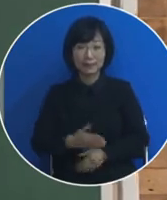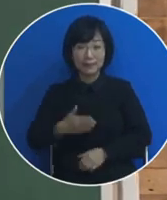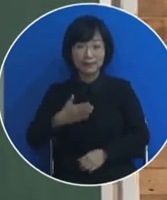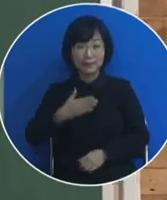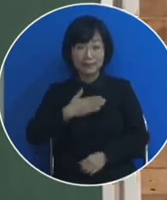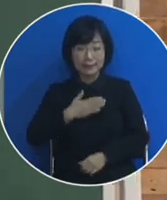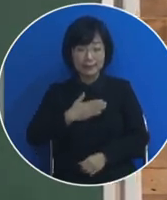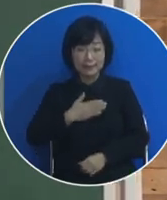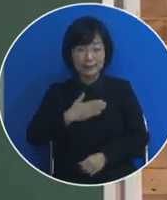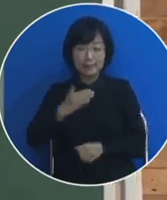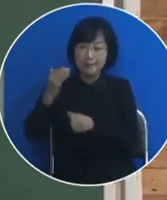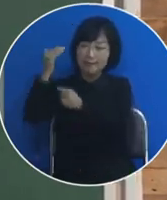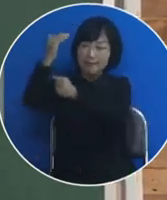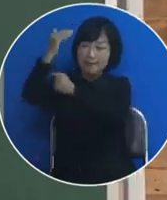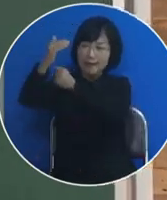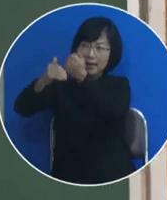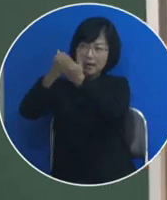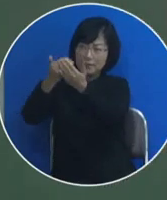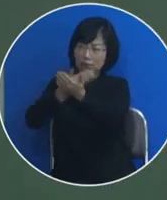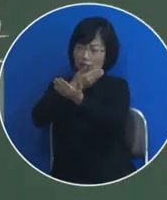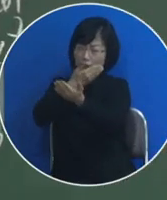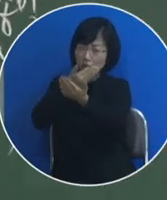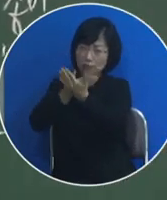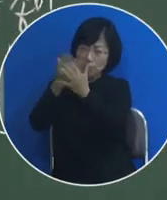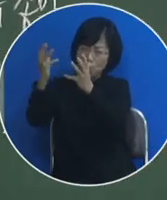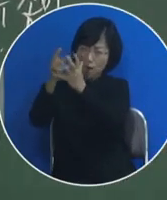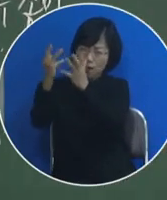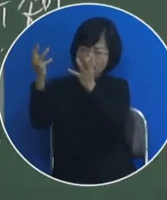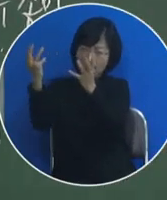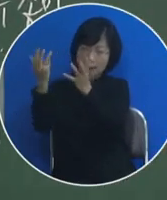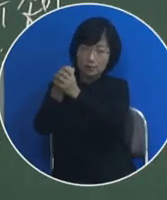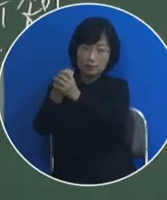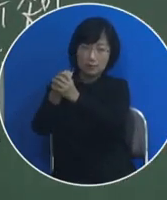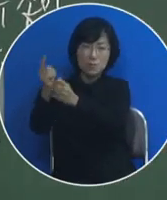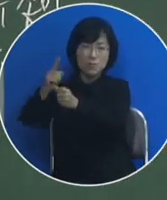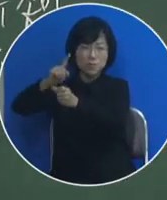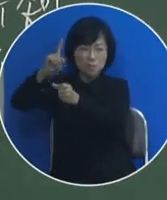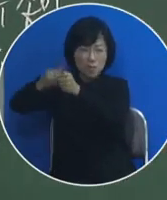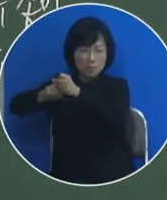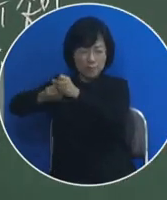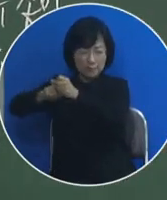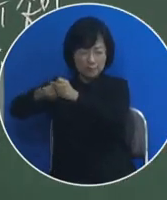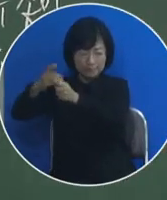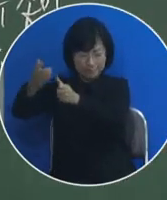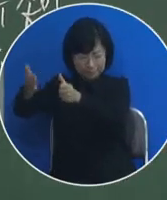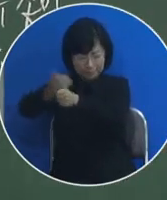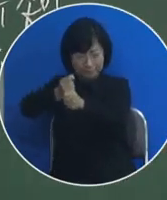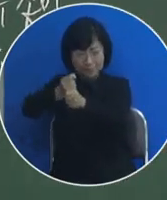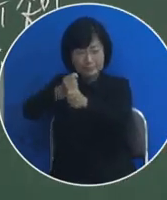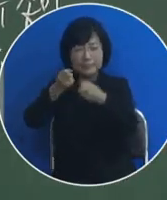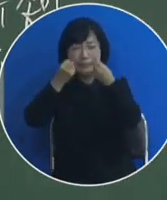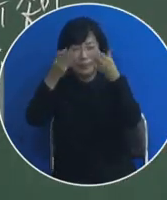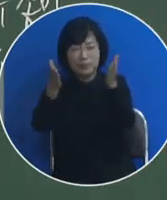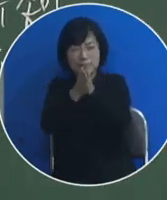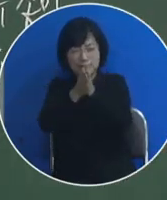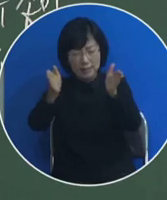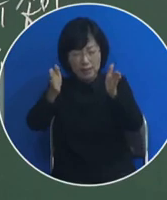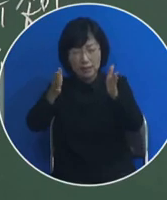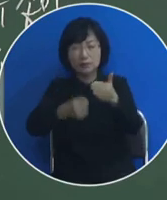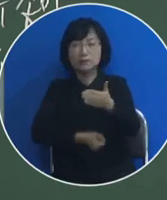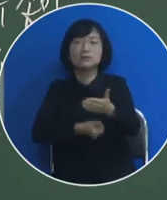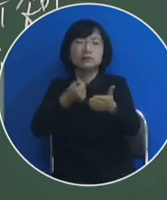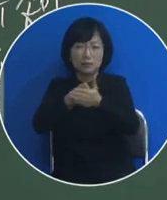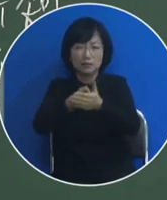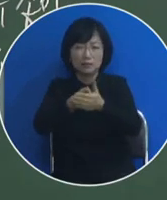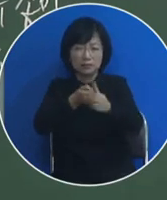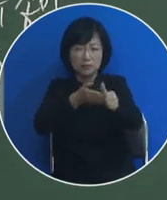중요한 이 목표, 절대 목표를 붙잡고 새로 시작한다. Now I will start anew, holding on to God's important plan,